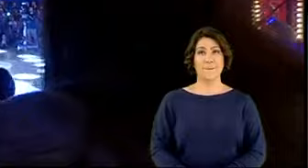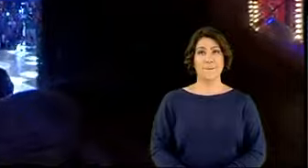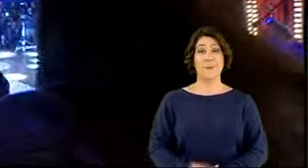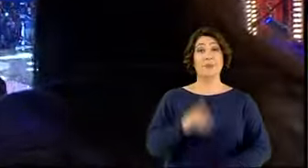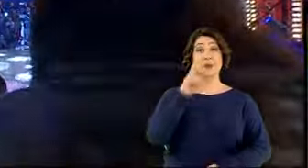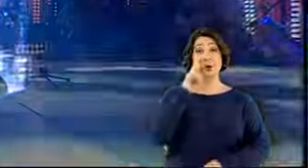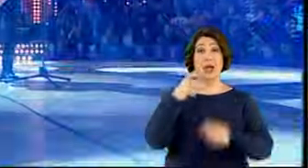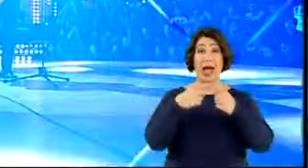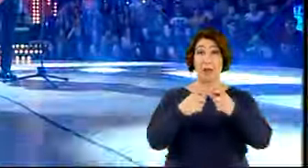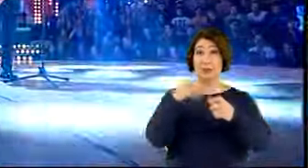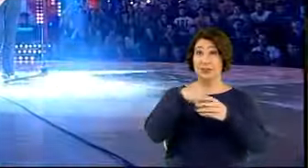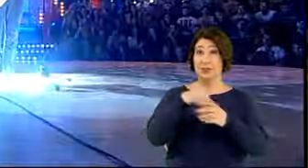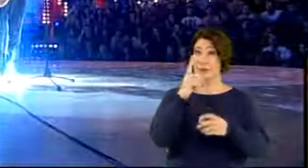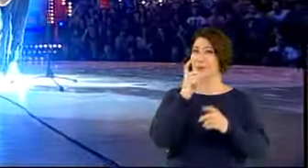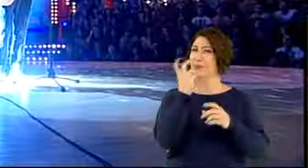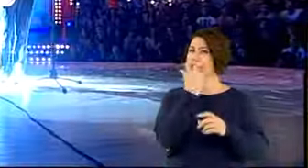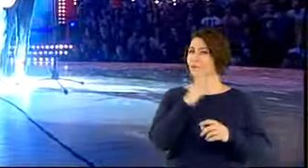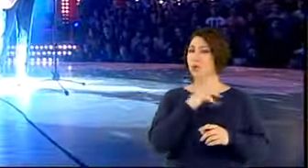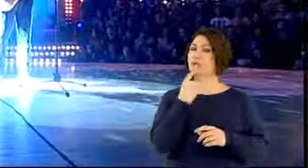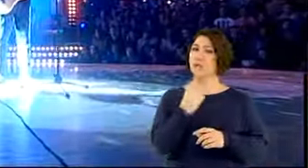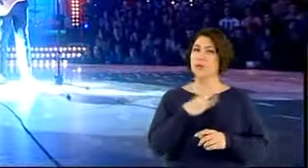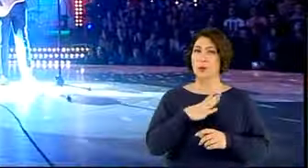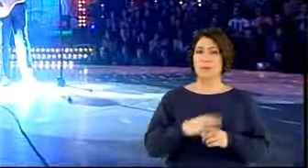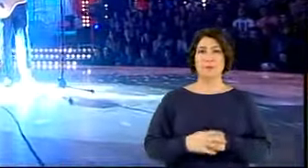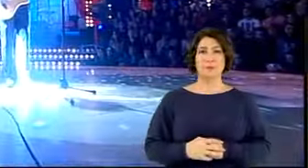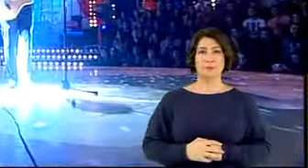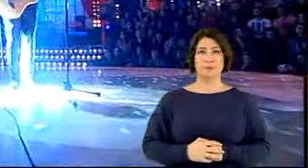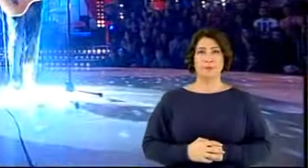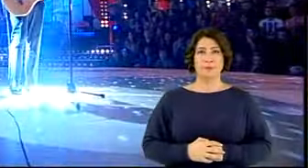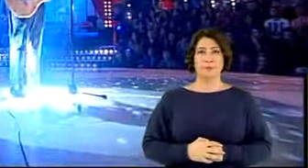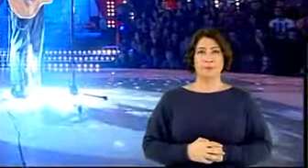Son albümde yine Kalp Ağrısı diye bir şarkı var, onu söyleyelim.